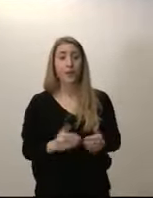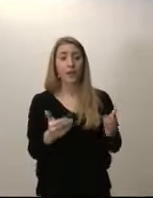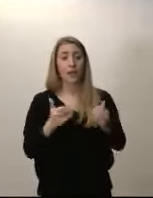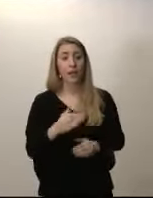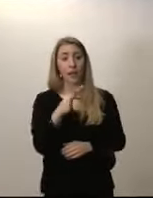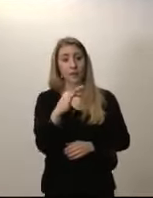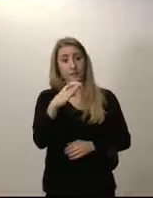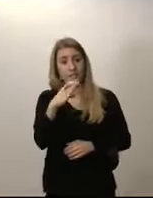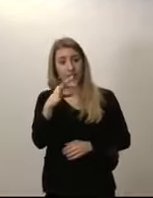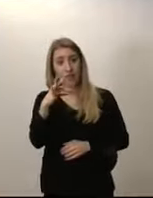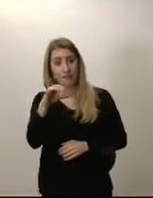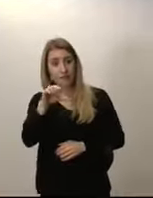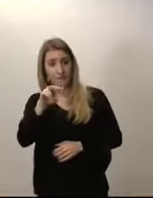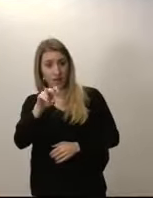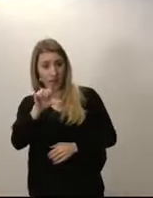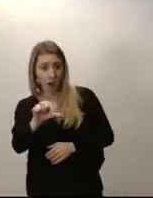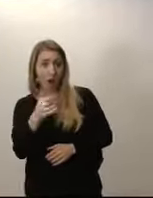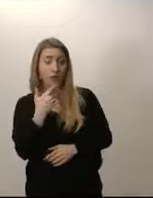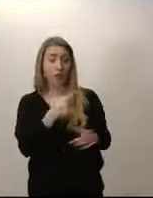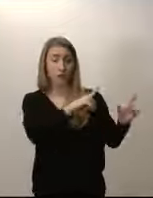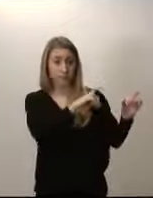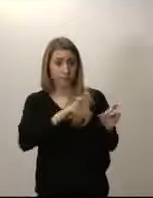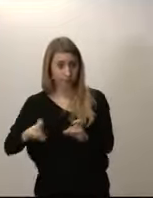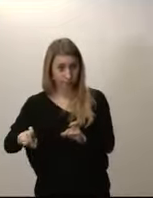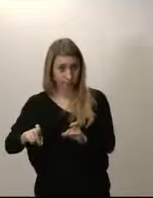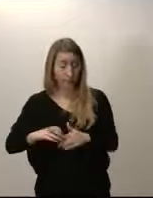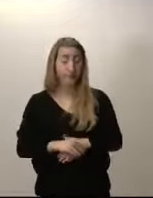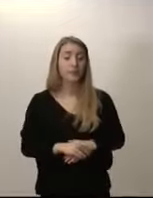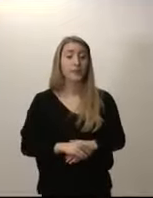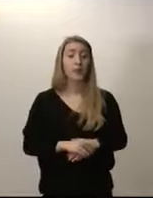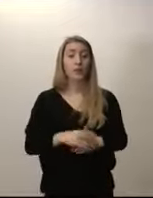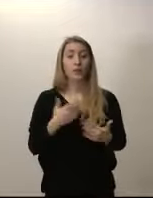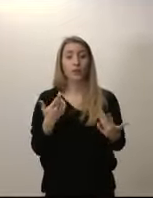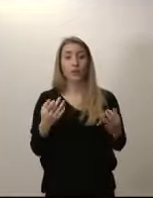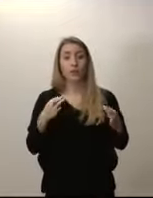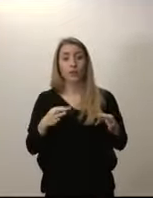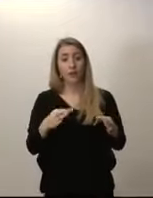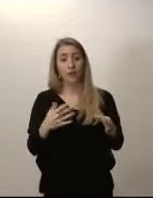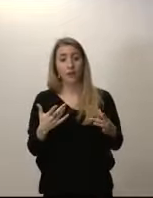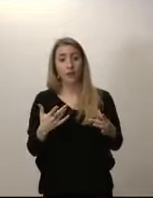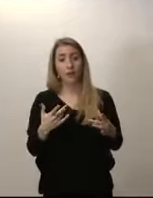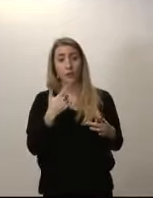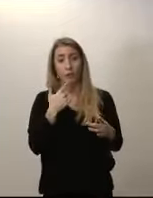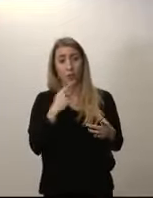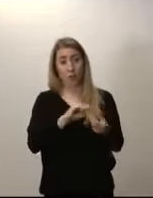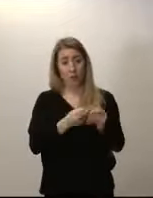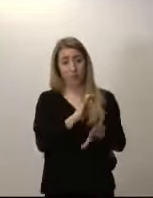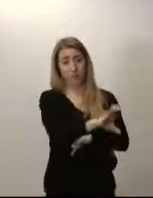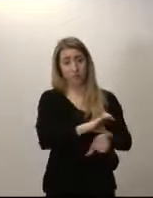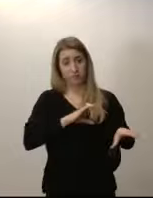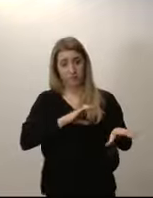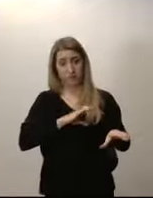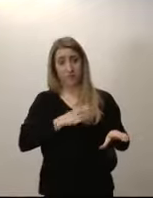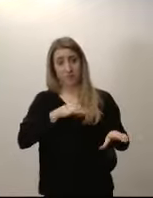FCTVA en baisse, bon, le montant des travaux, on récupère le FCTVA avec un an de retard, et